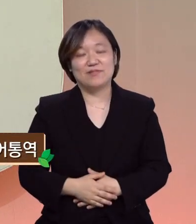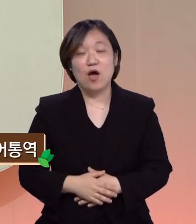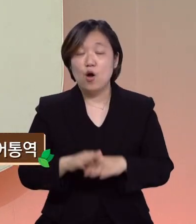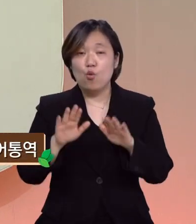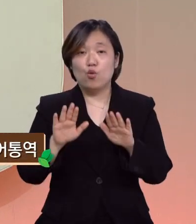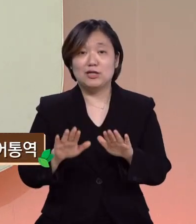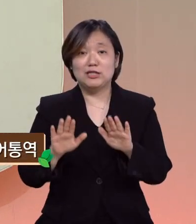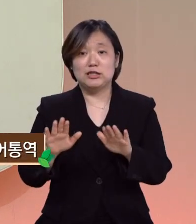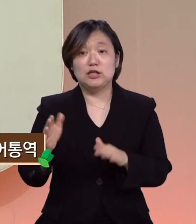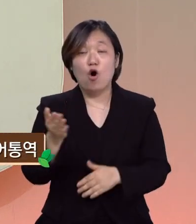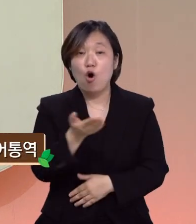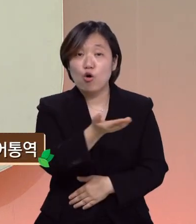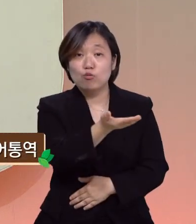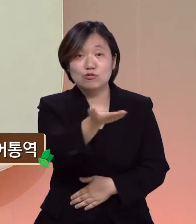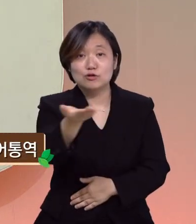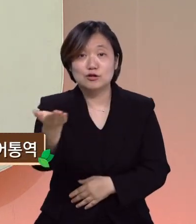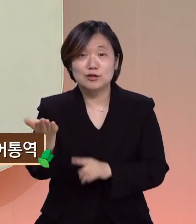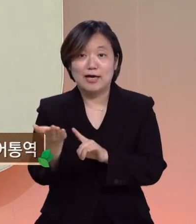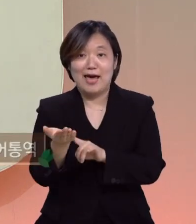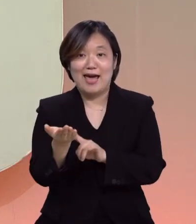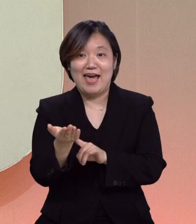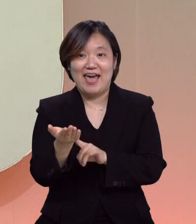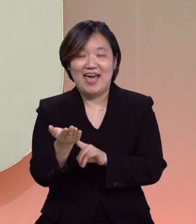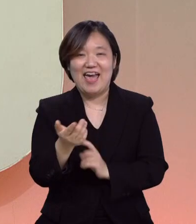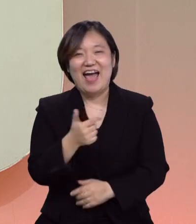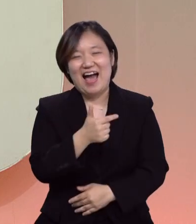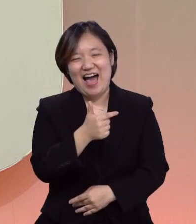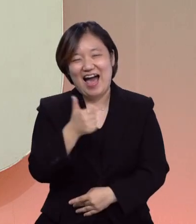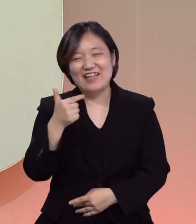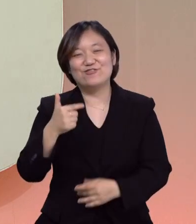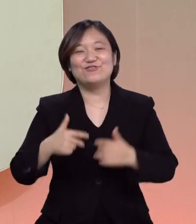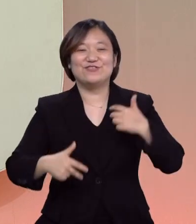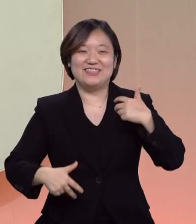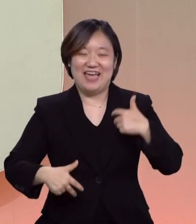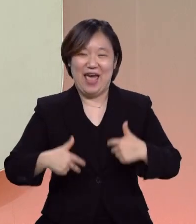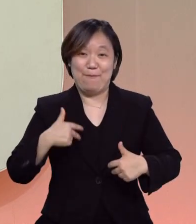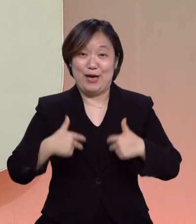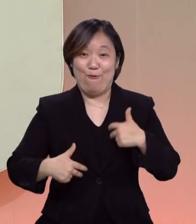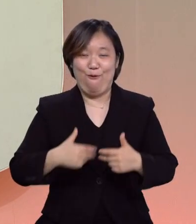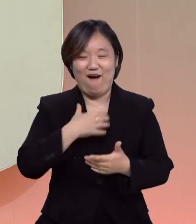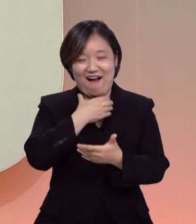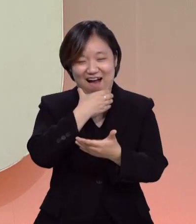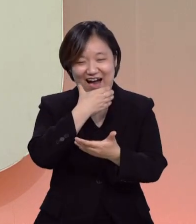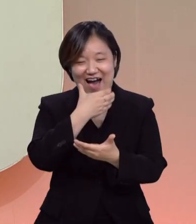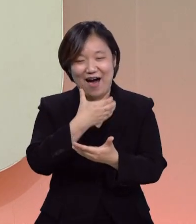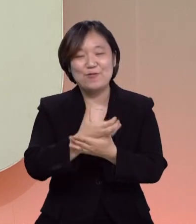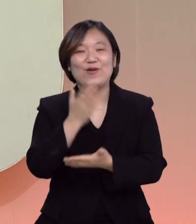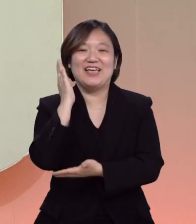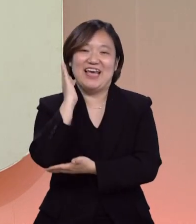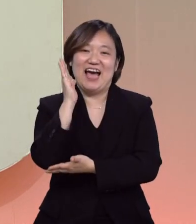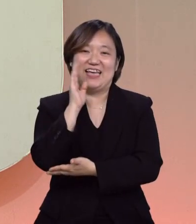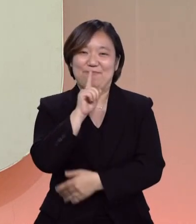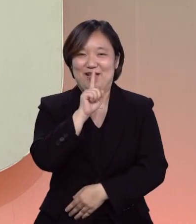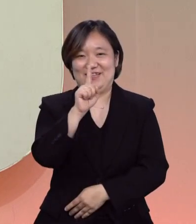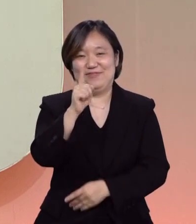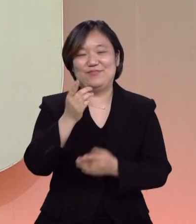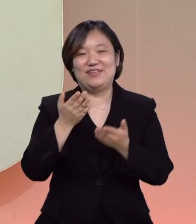여러분들께 또 아주 재밌고 감동스러운 이야기 전해드릴까